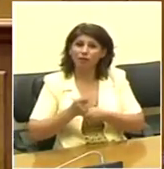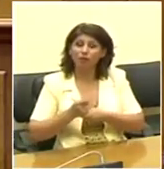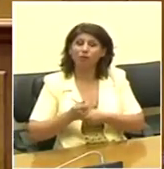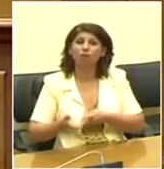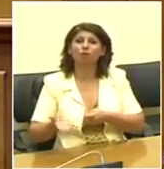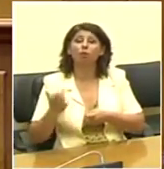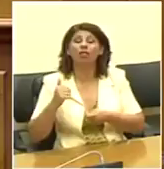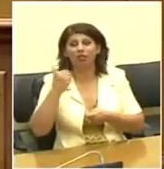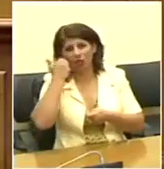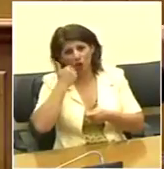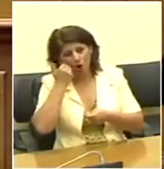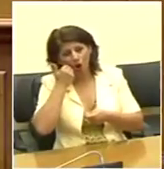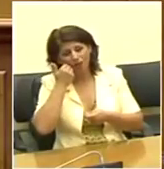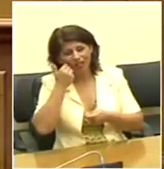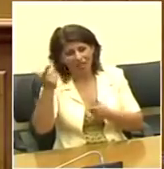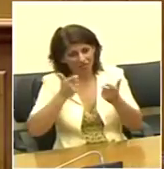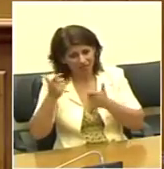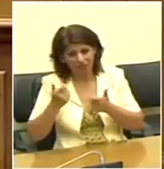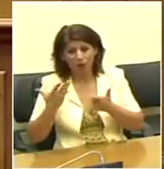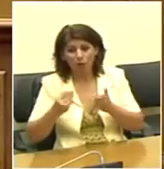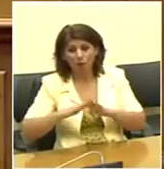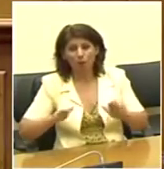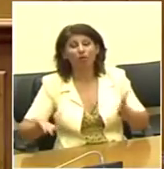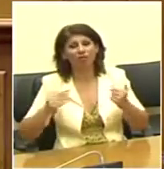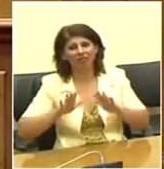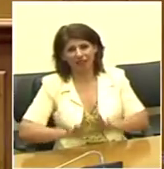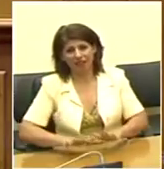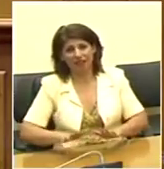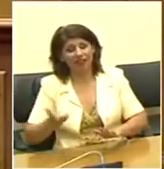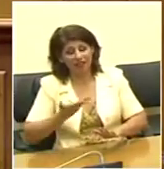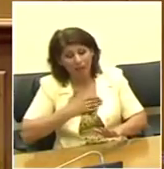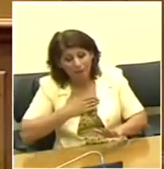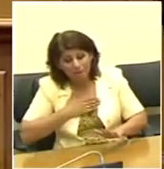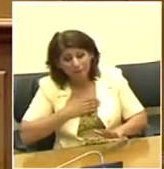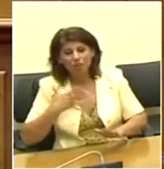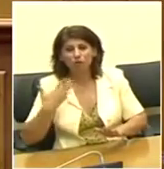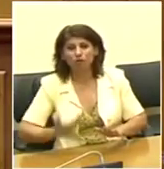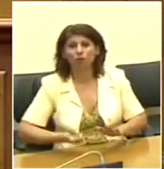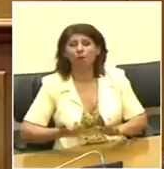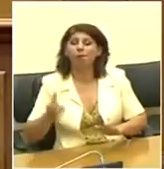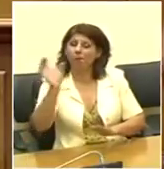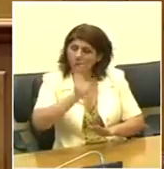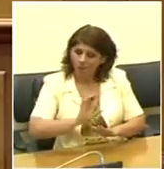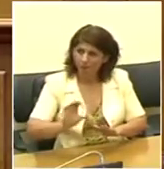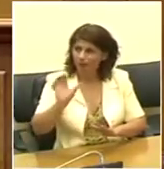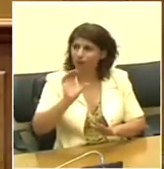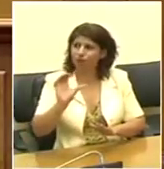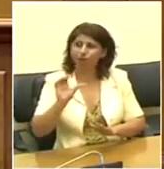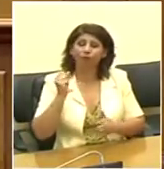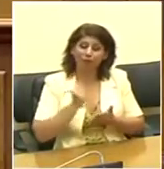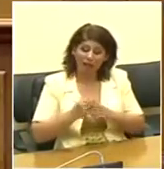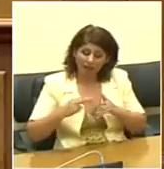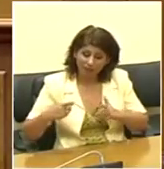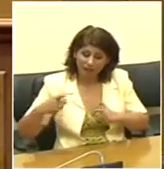κόκκινα δάνεια, θα υπήρχαν πολλά παιδάκια που δεν θα ήταν άνεργα, γιατί εμείς που είμαστε και ευρωπαϊστές και